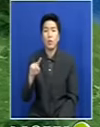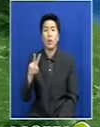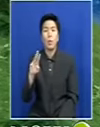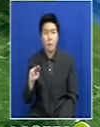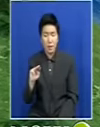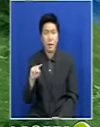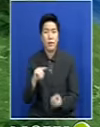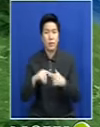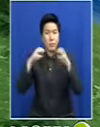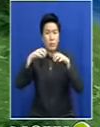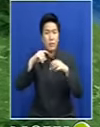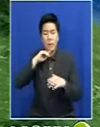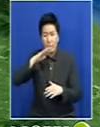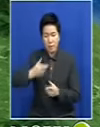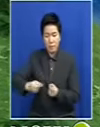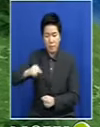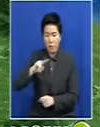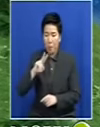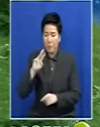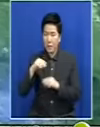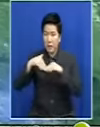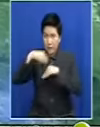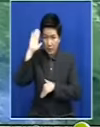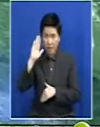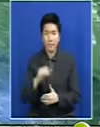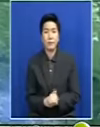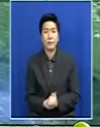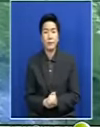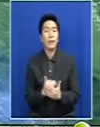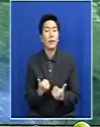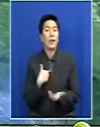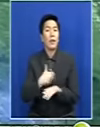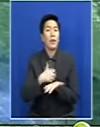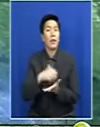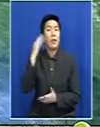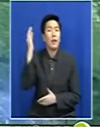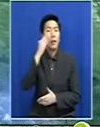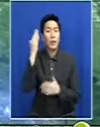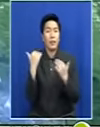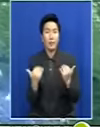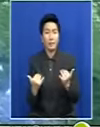ริเวณที่มีฝนฟ้าคะนองคลื่นสูงมากกว่า2เมตรครับและทั้งหมดเป็นการตรวจสอบสภาพอากาศในดินน้ำลมฟ้าพยากรณ์ครับ